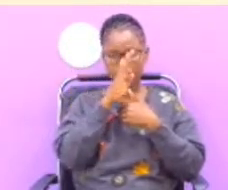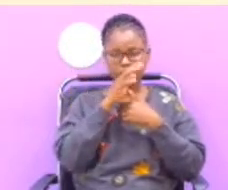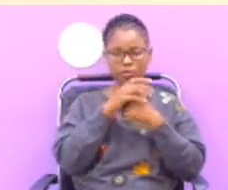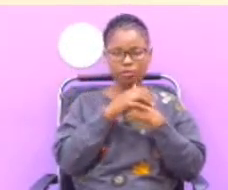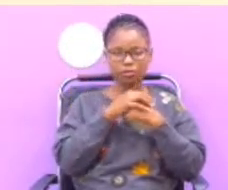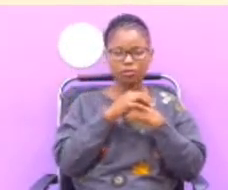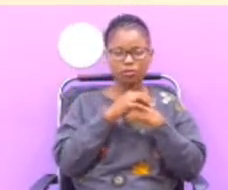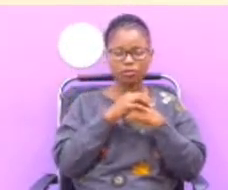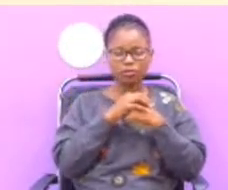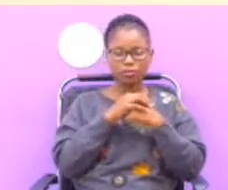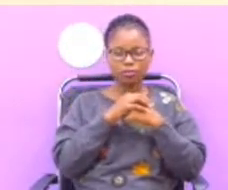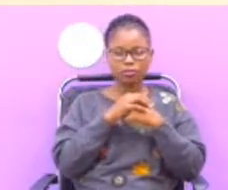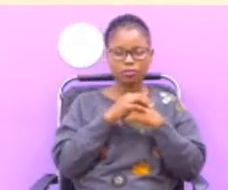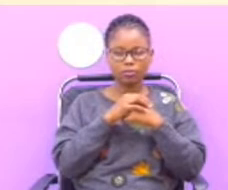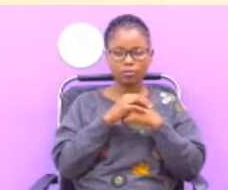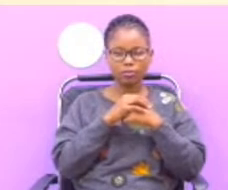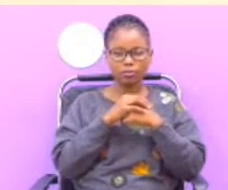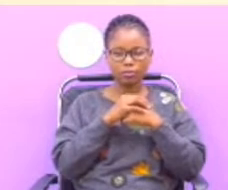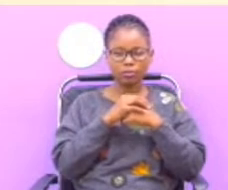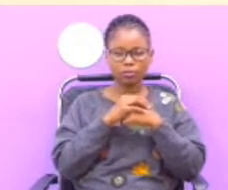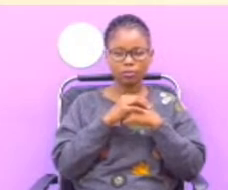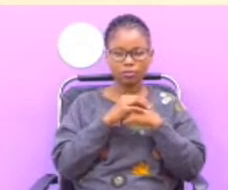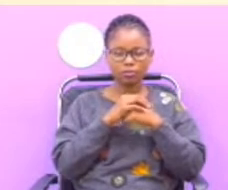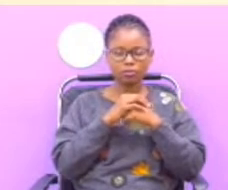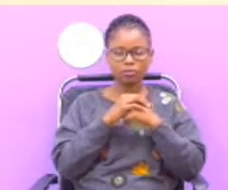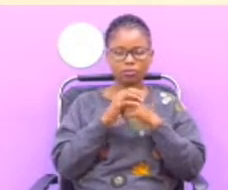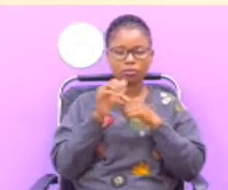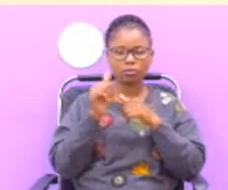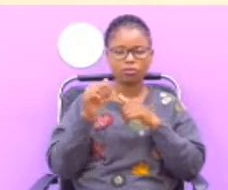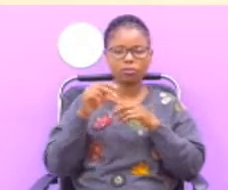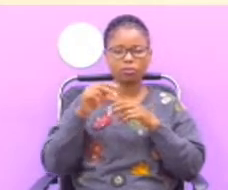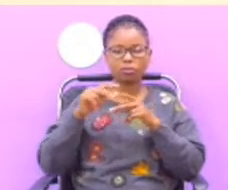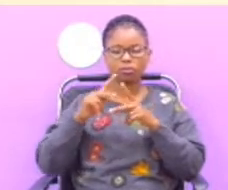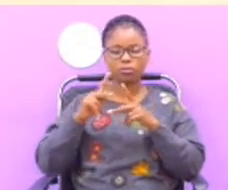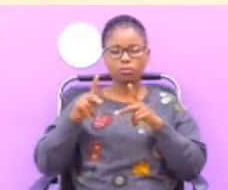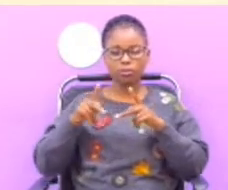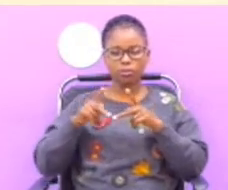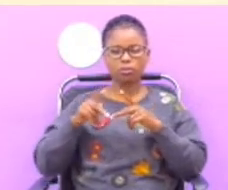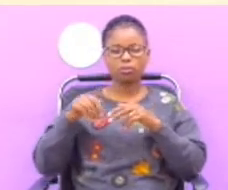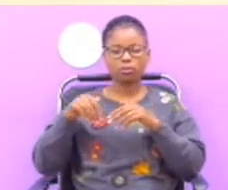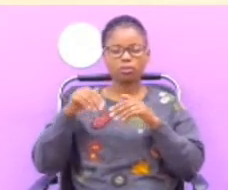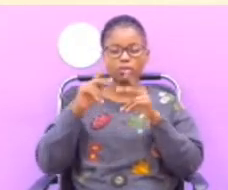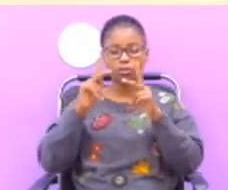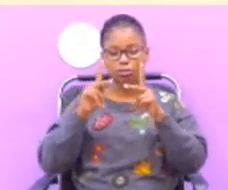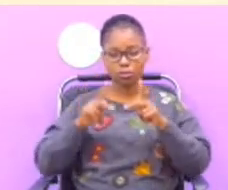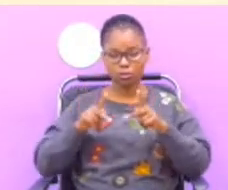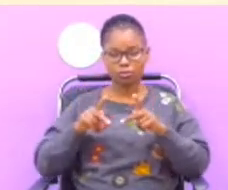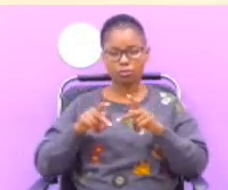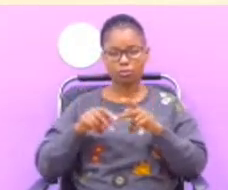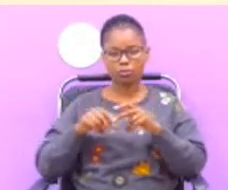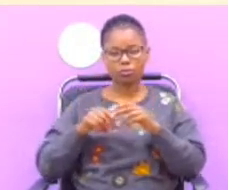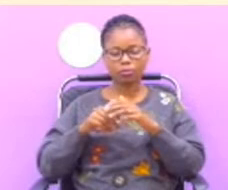na kũrĩa kũndũ gũgwĩtwo Lake Victoria ndiũĩ kana ni kuri